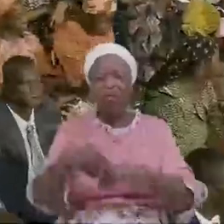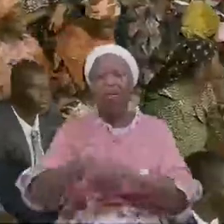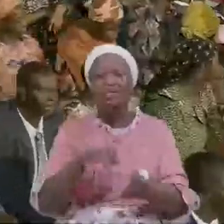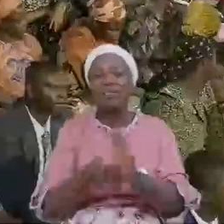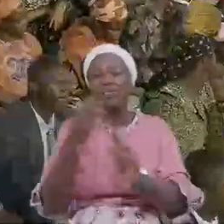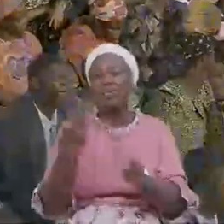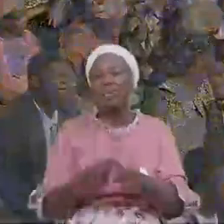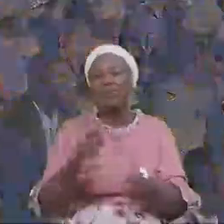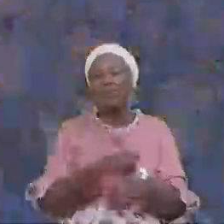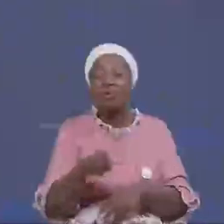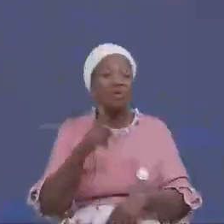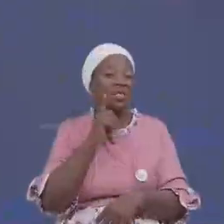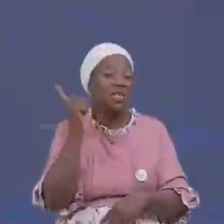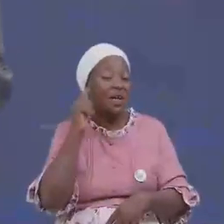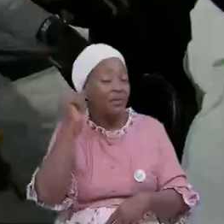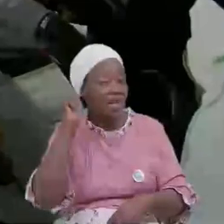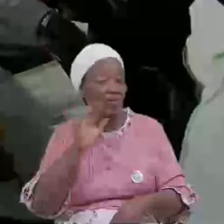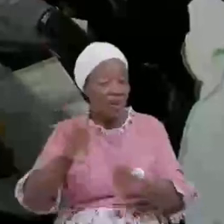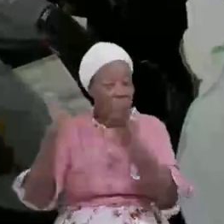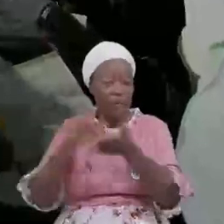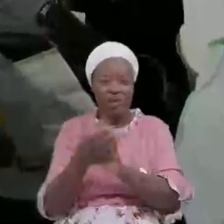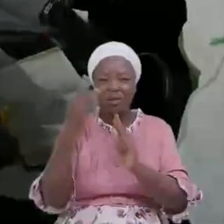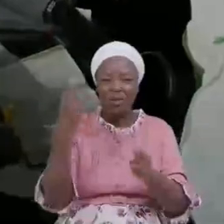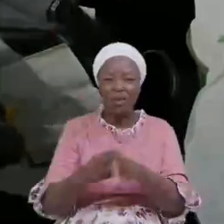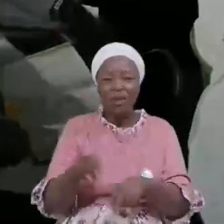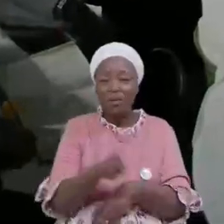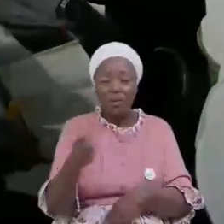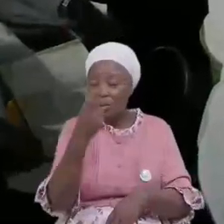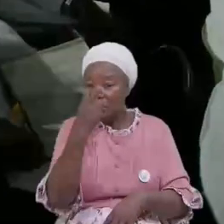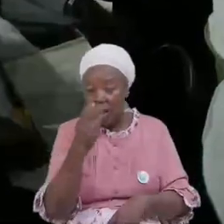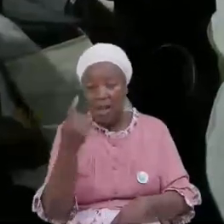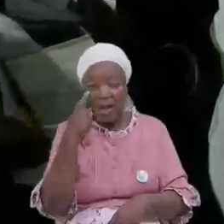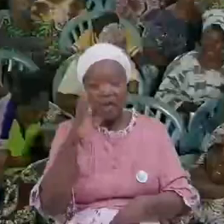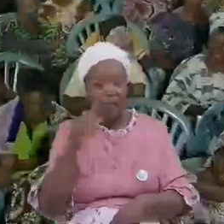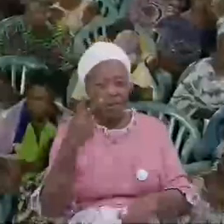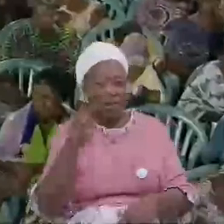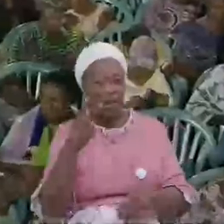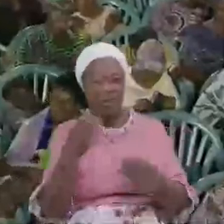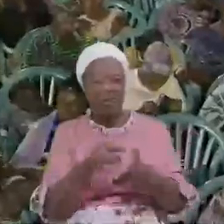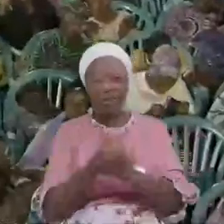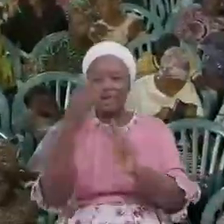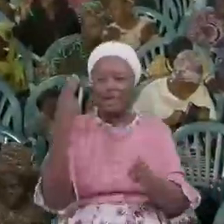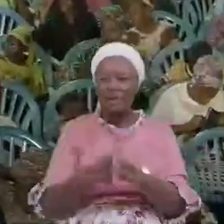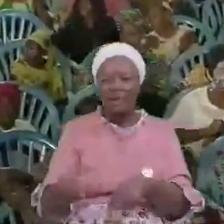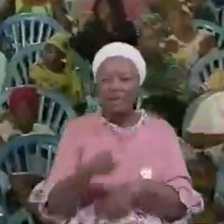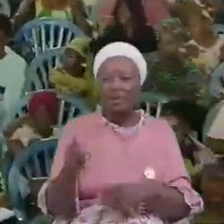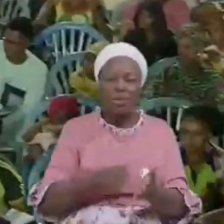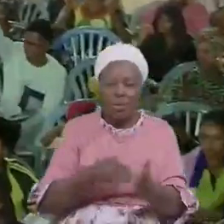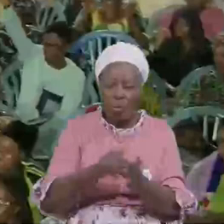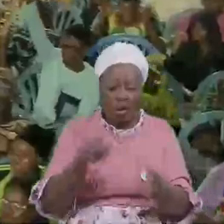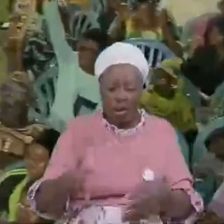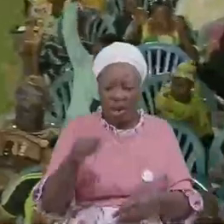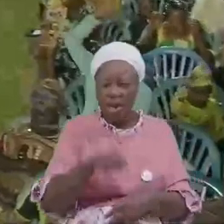oreilles sourdes vont s'ouvrir. Ses yeux aveugles vont voir. Ses pieds